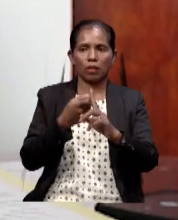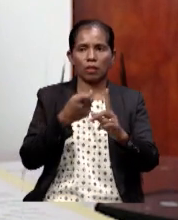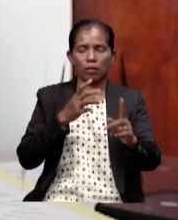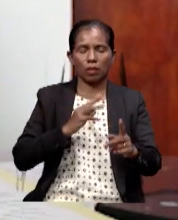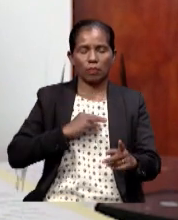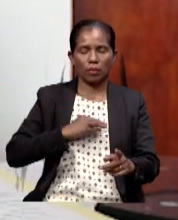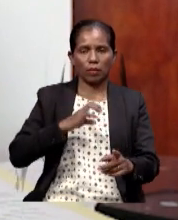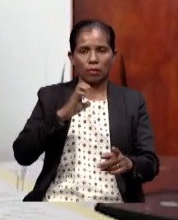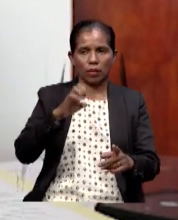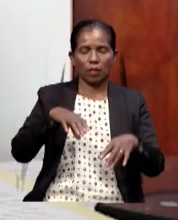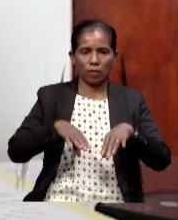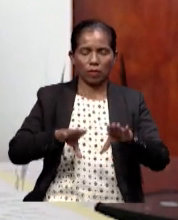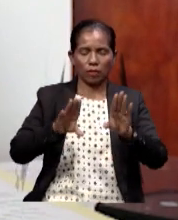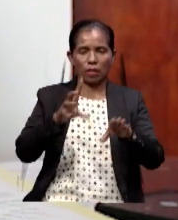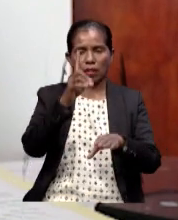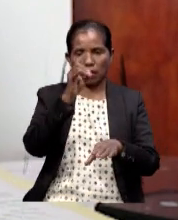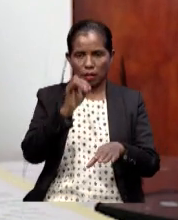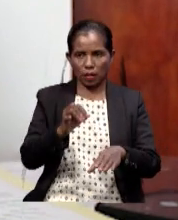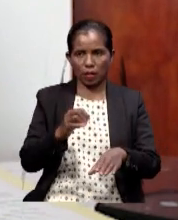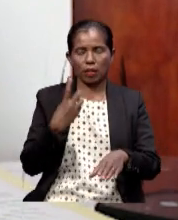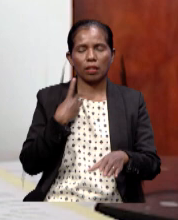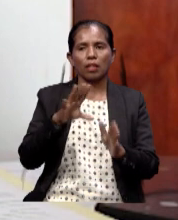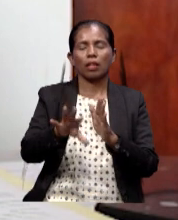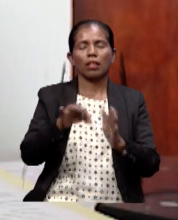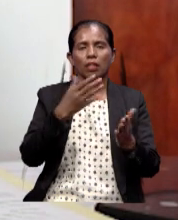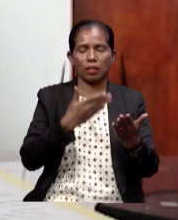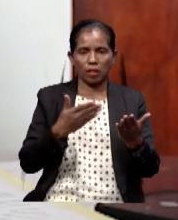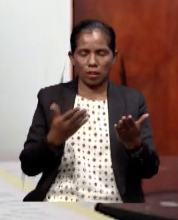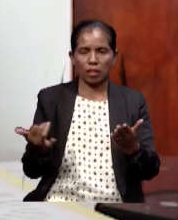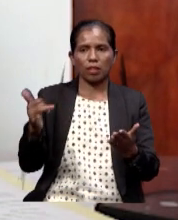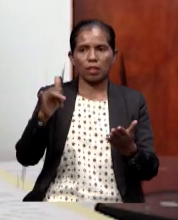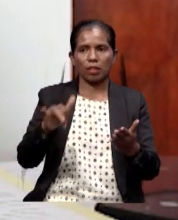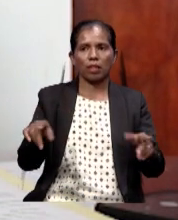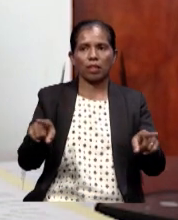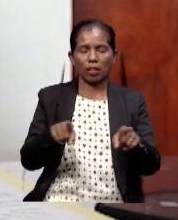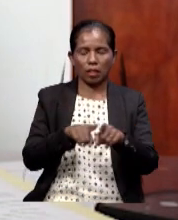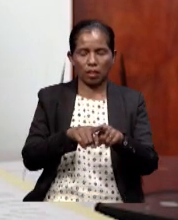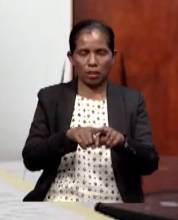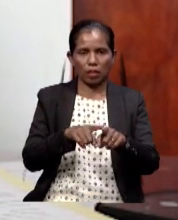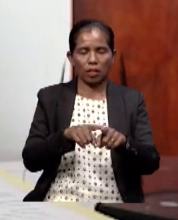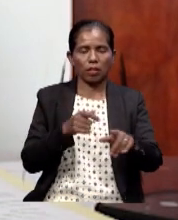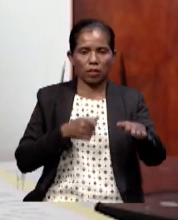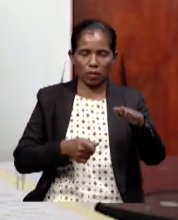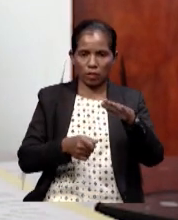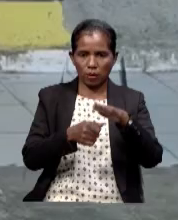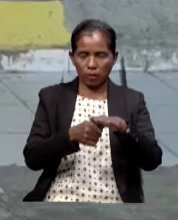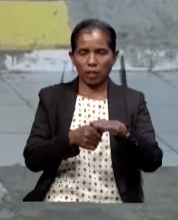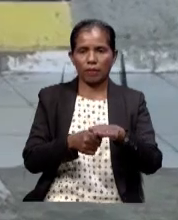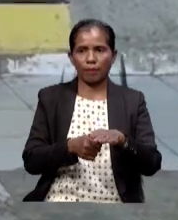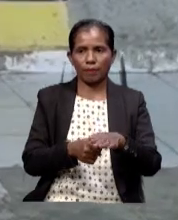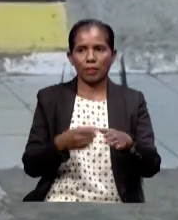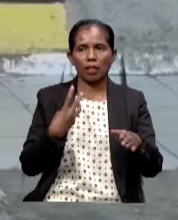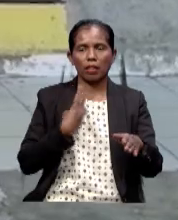mobisi atau bafang edili ita etang kata kia sesan serne ita konsidera ilegal ho itania maka ita